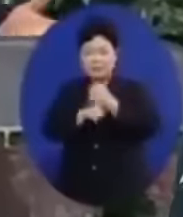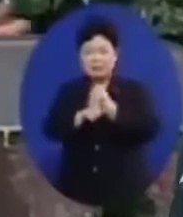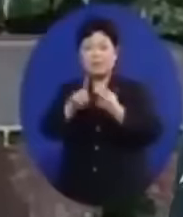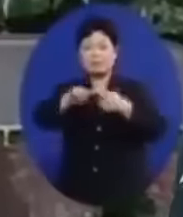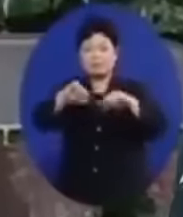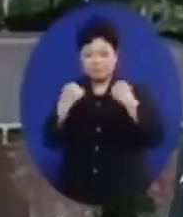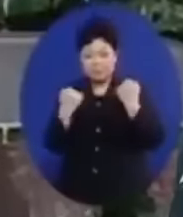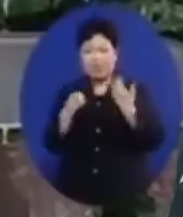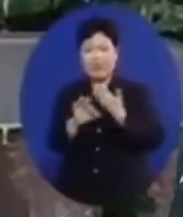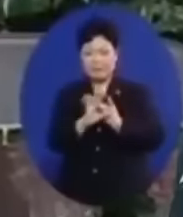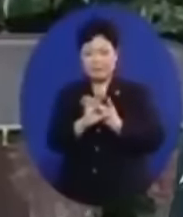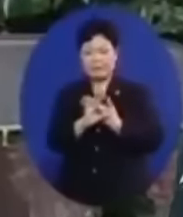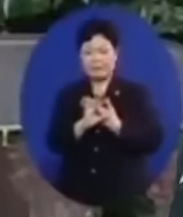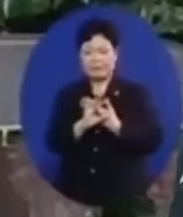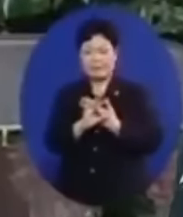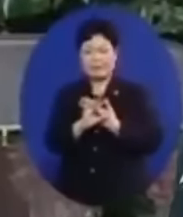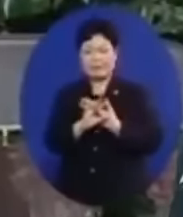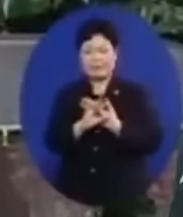받아들이면